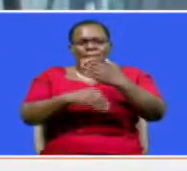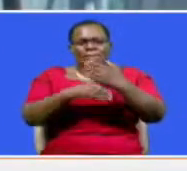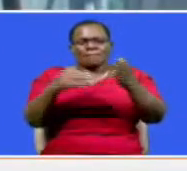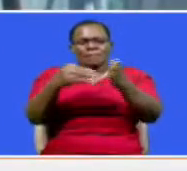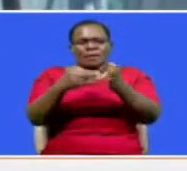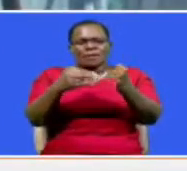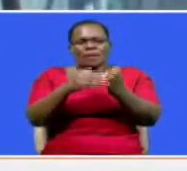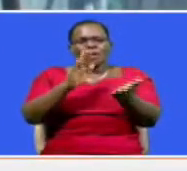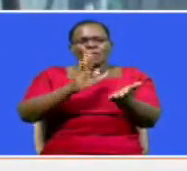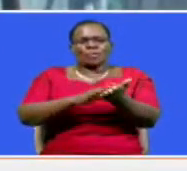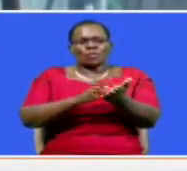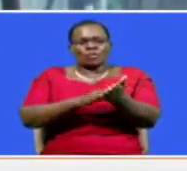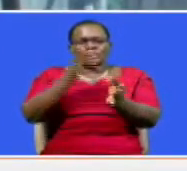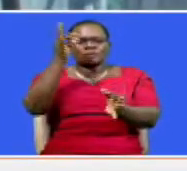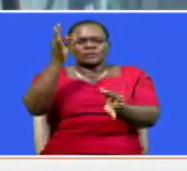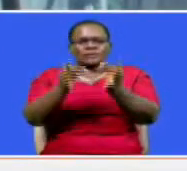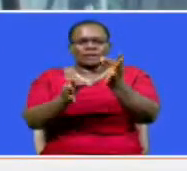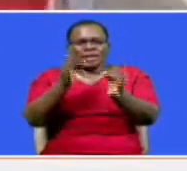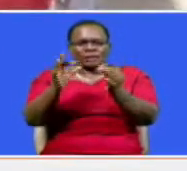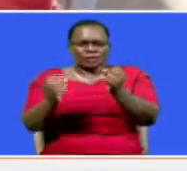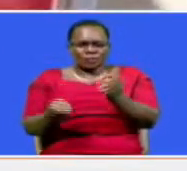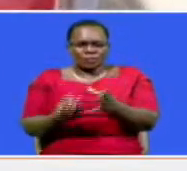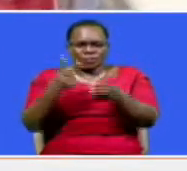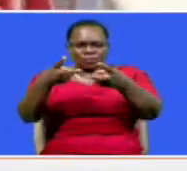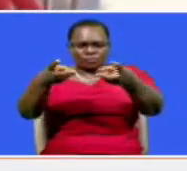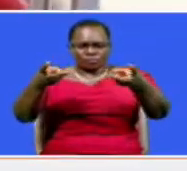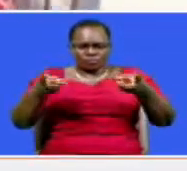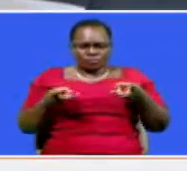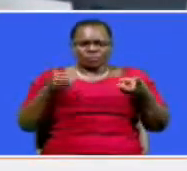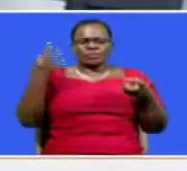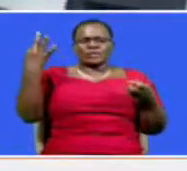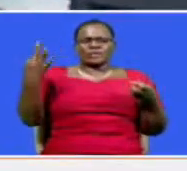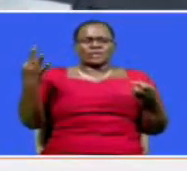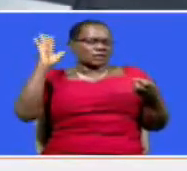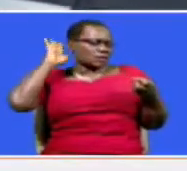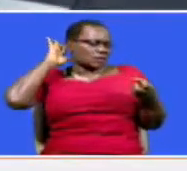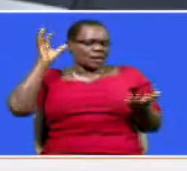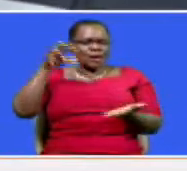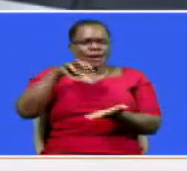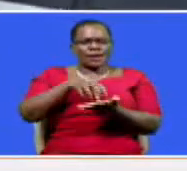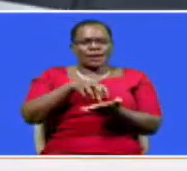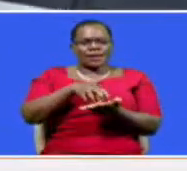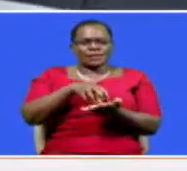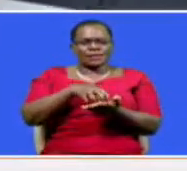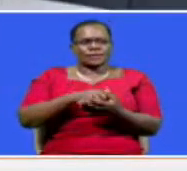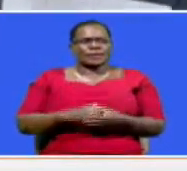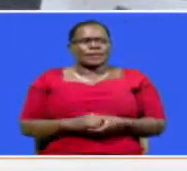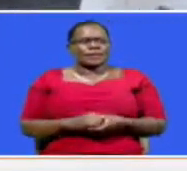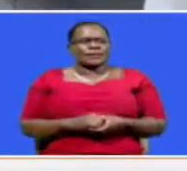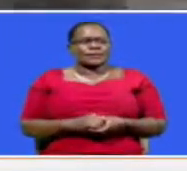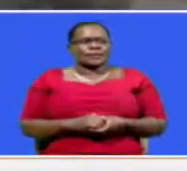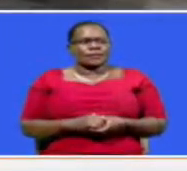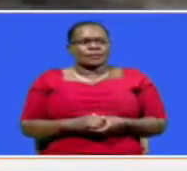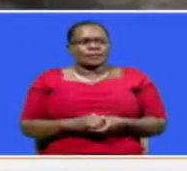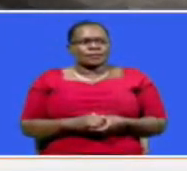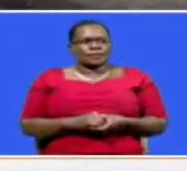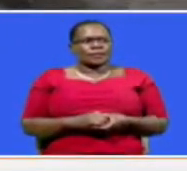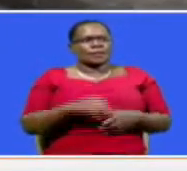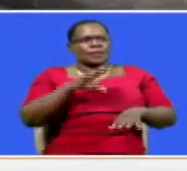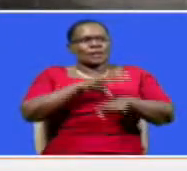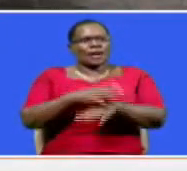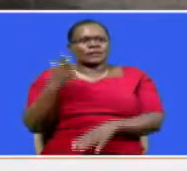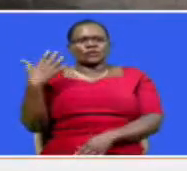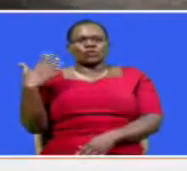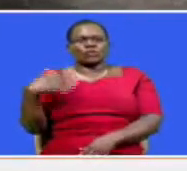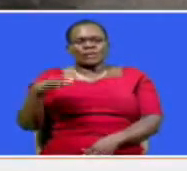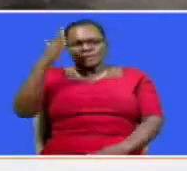huku kipendekezwa kwa jaji mkuu kubuni jopo la majaji watatu kusikiliza kesi hiyo. The suit, we did receive the documents